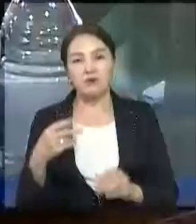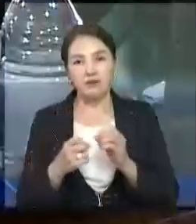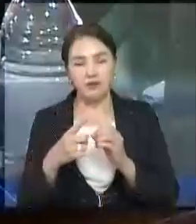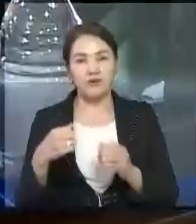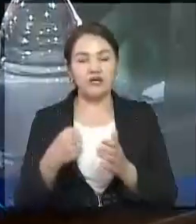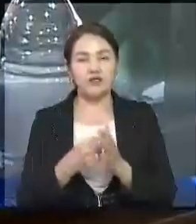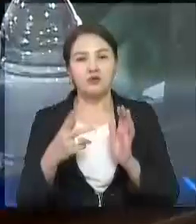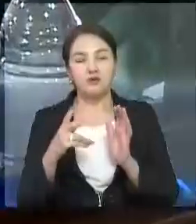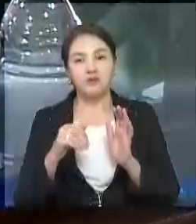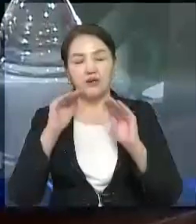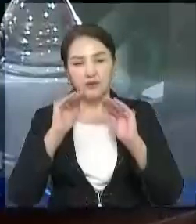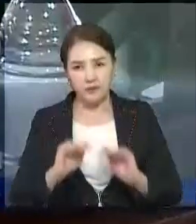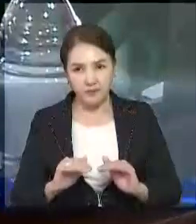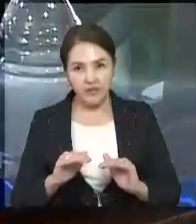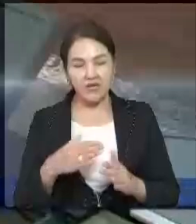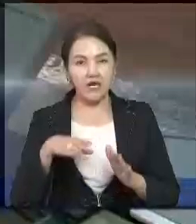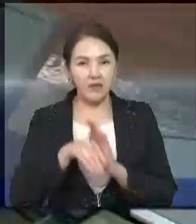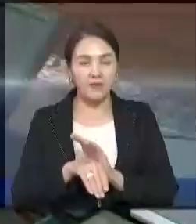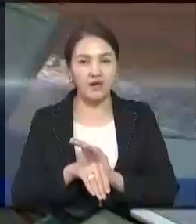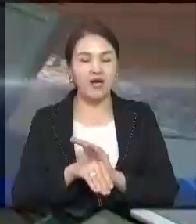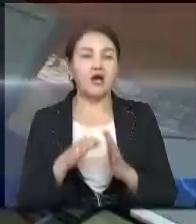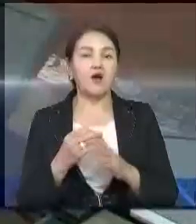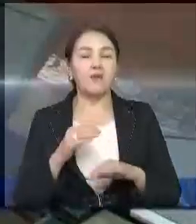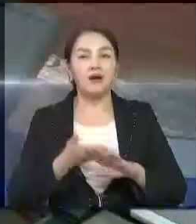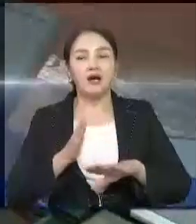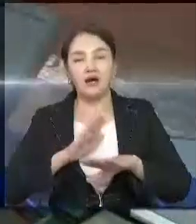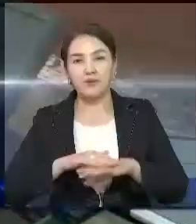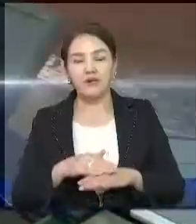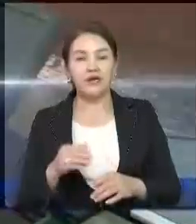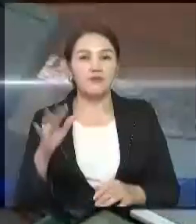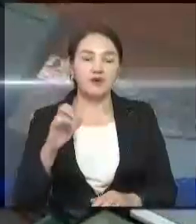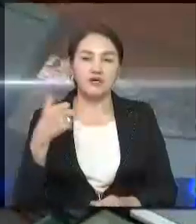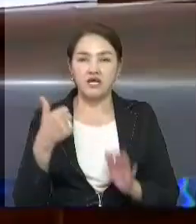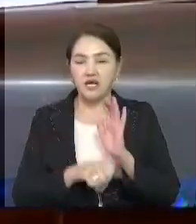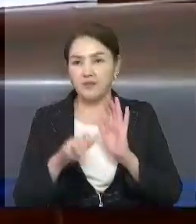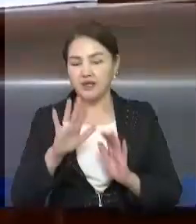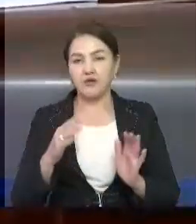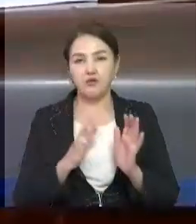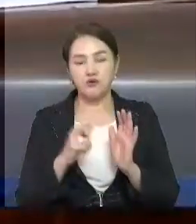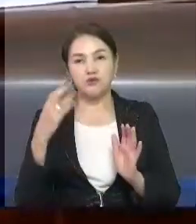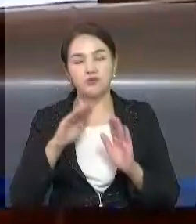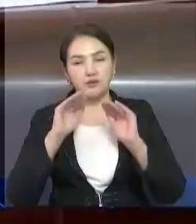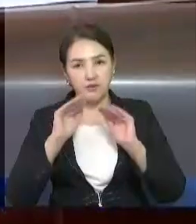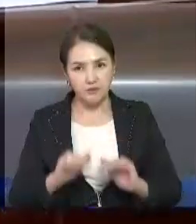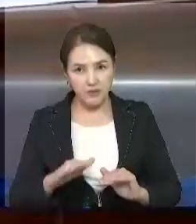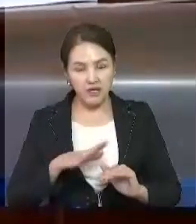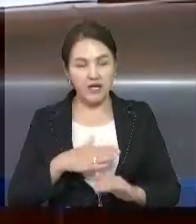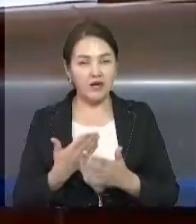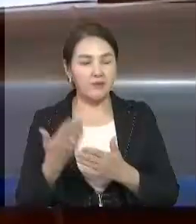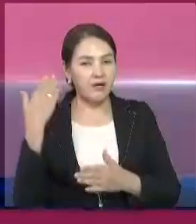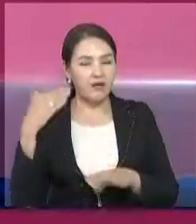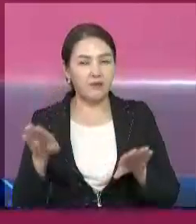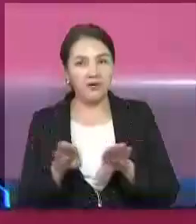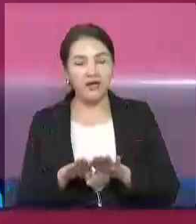2911-ден 2700-ге төмендеп отыр. Оның ішінде ауыр емес санаттағы қылмыстар 565-ден 398-ге төмендеген. Былтырмен